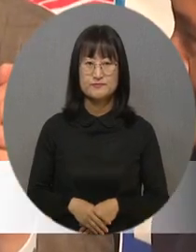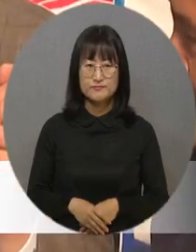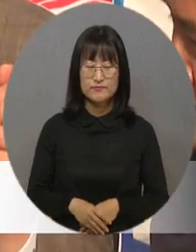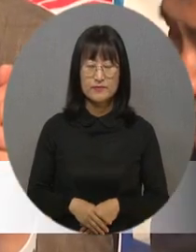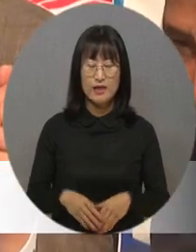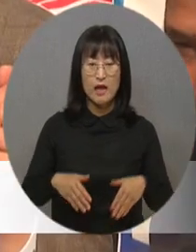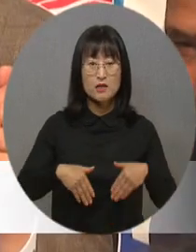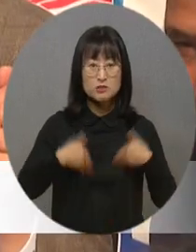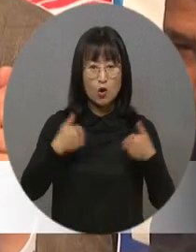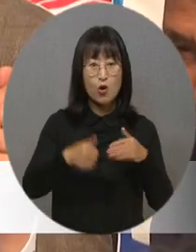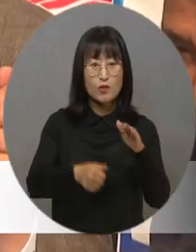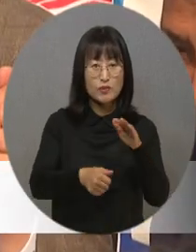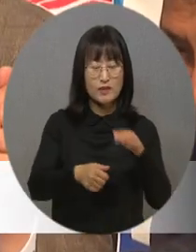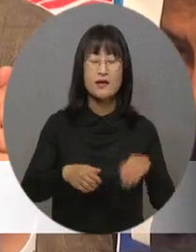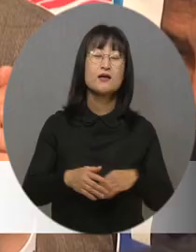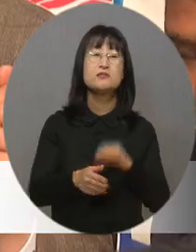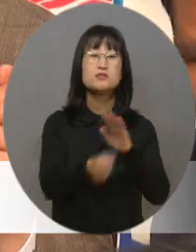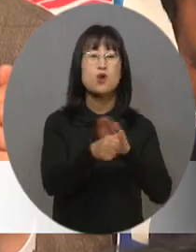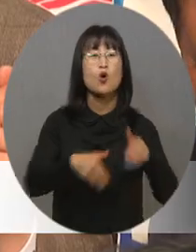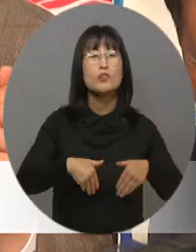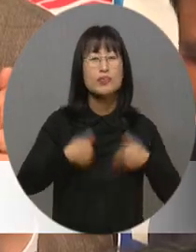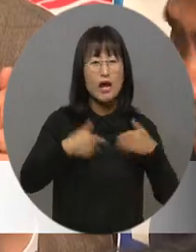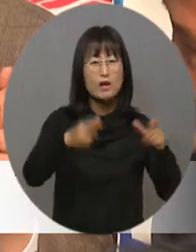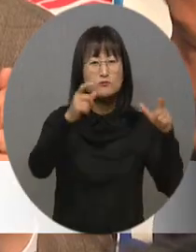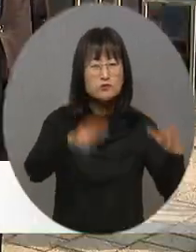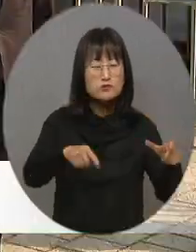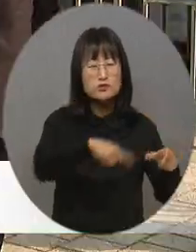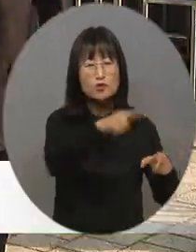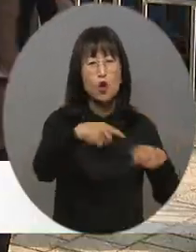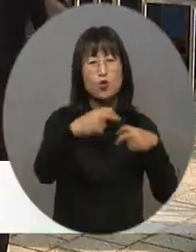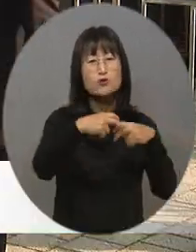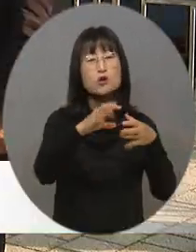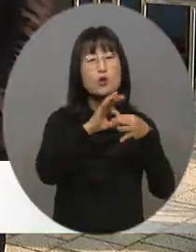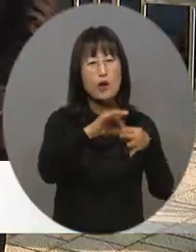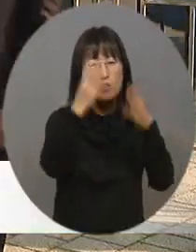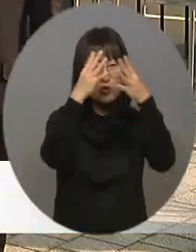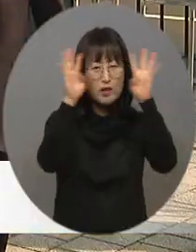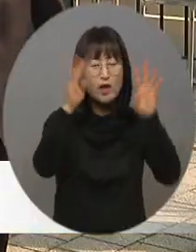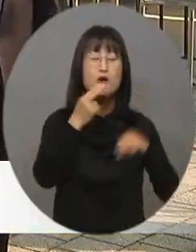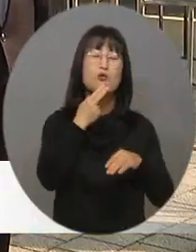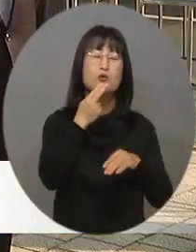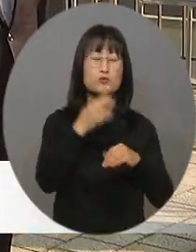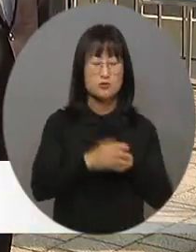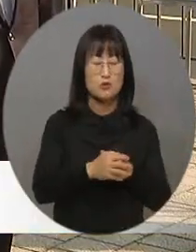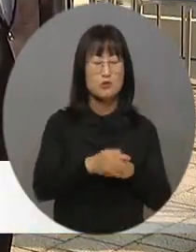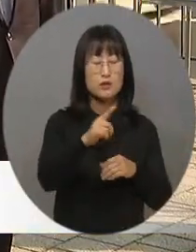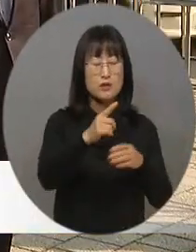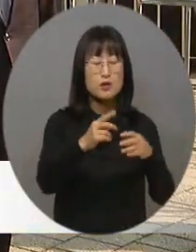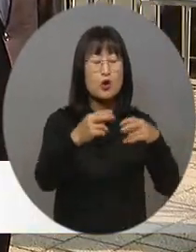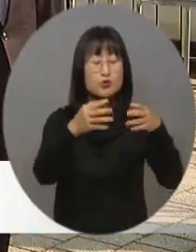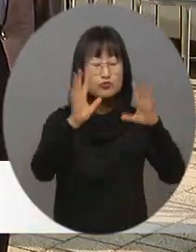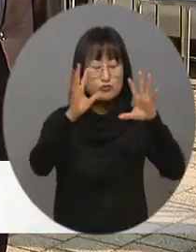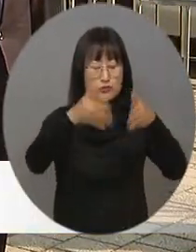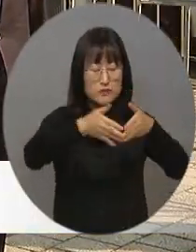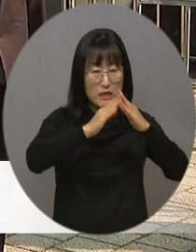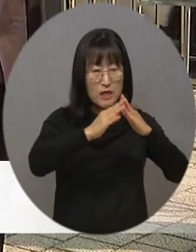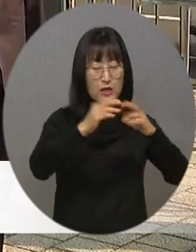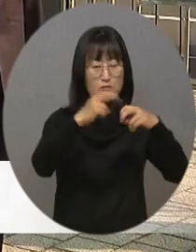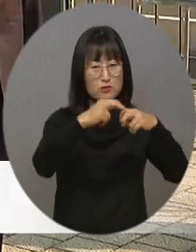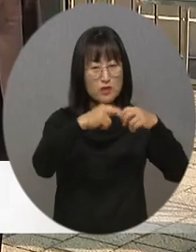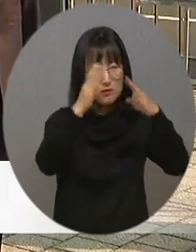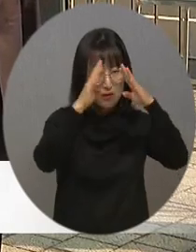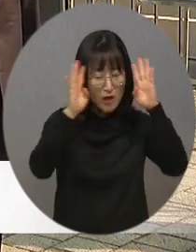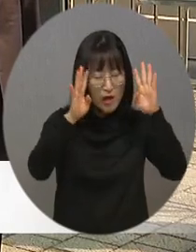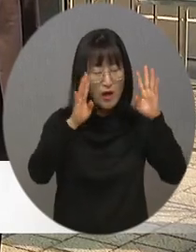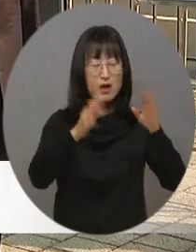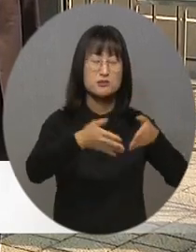전남은 국내에서 유일하게 의과대학이 없는 지역으로 의료취약지 국립의대 신설의 필요성에 대해 꾸준히